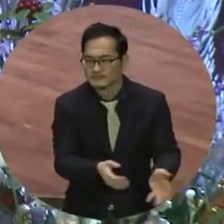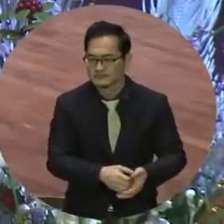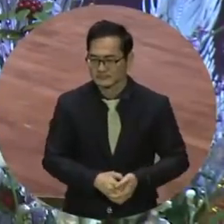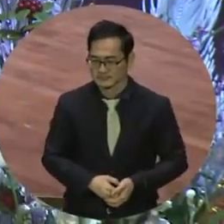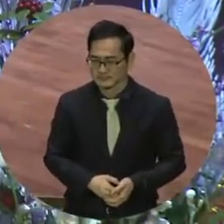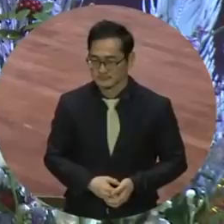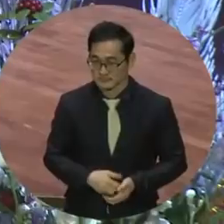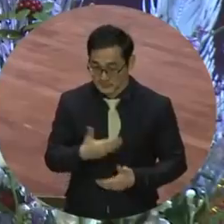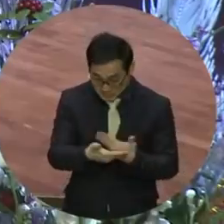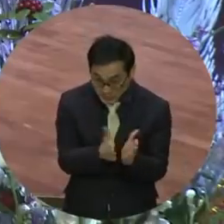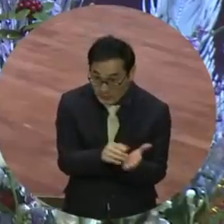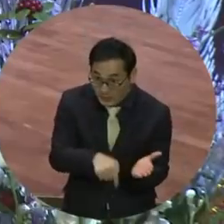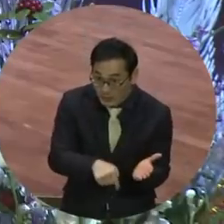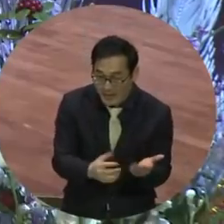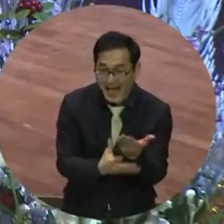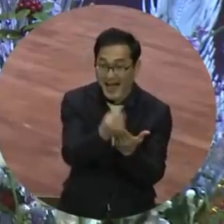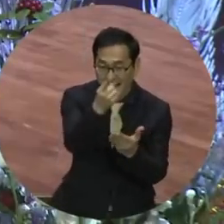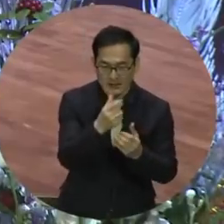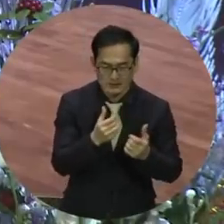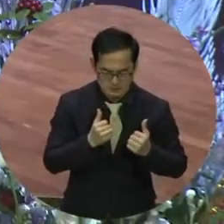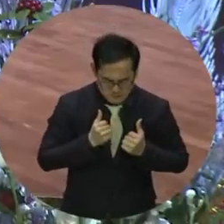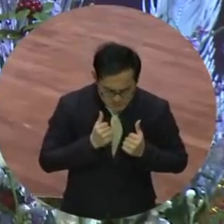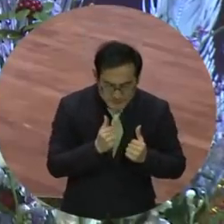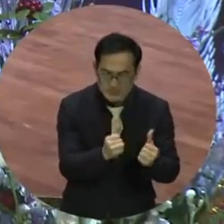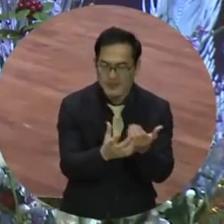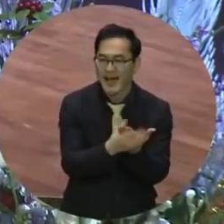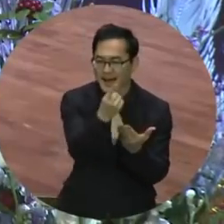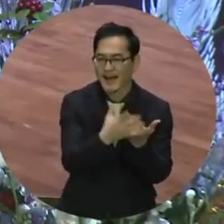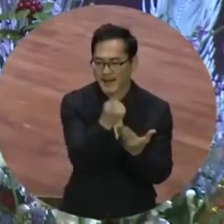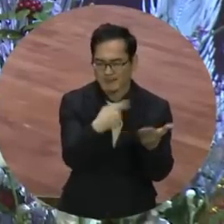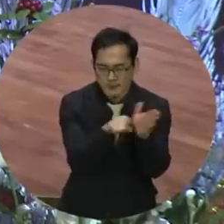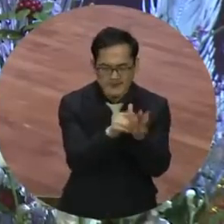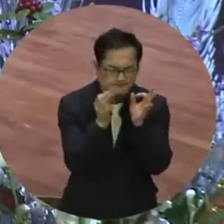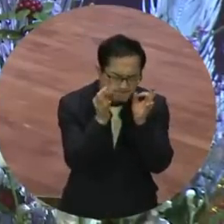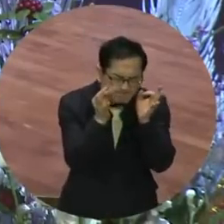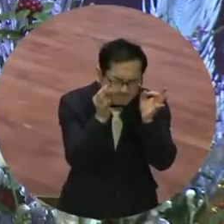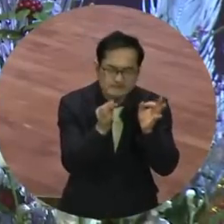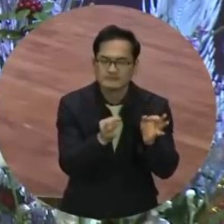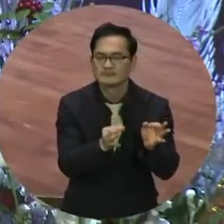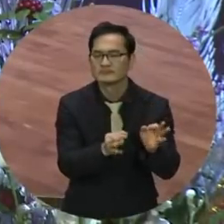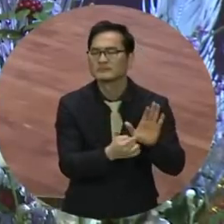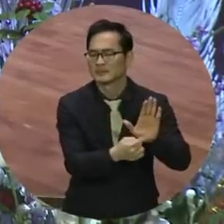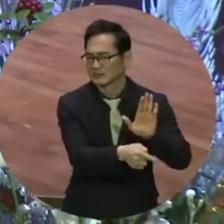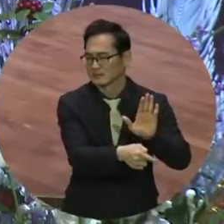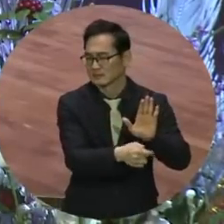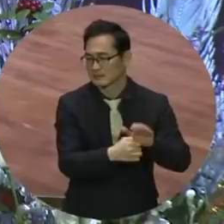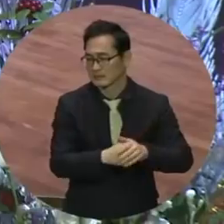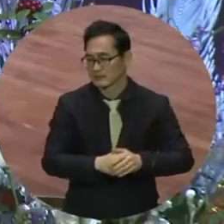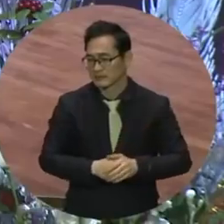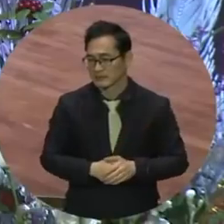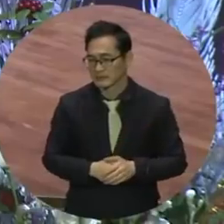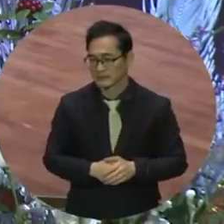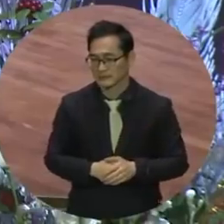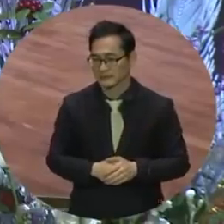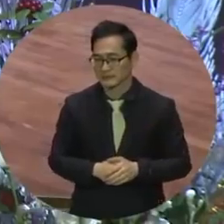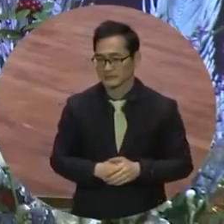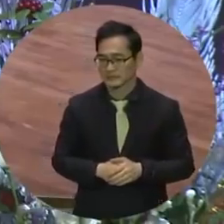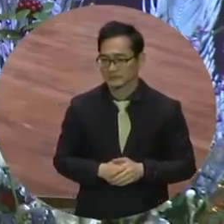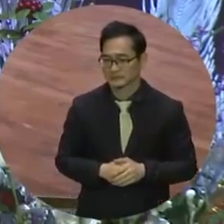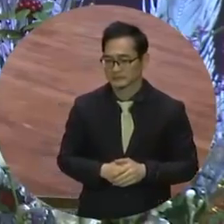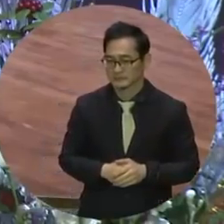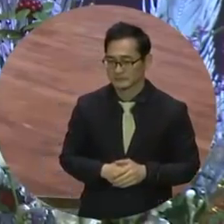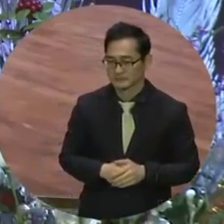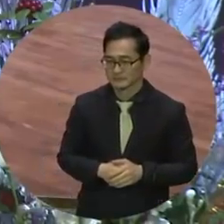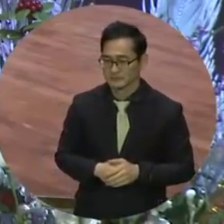그랬잖아요. 여러분들이요, 이 하나님의 이 말씀 이걸 하나하나 기억하면서 절대로 이제는 교회 안에서 받은 상처,